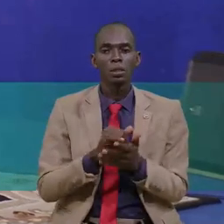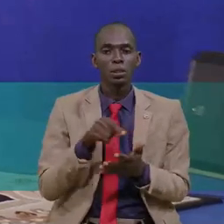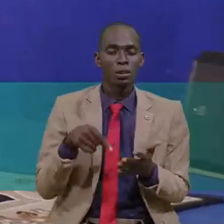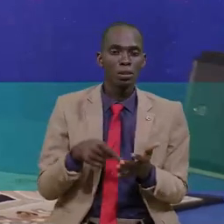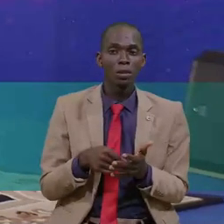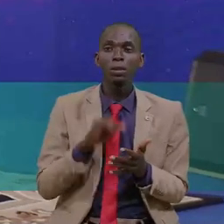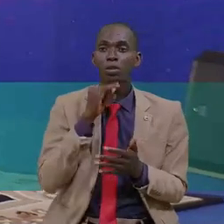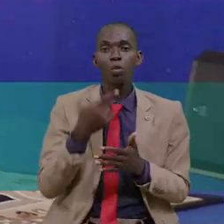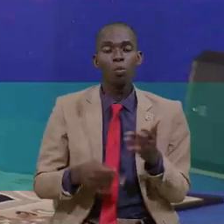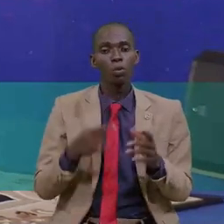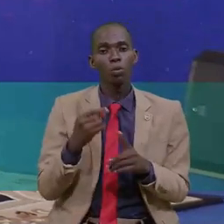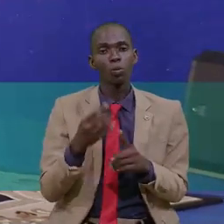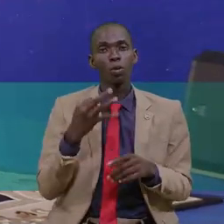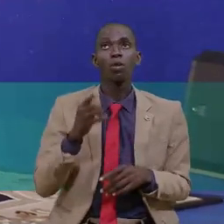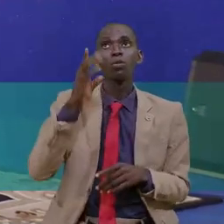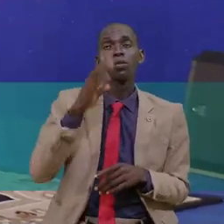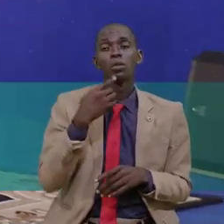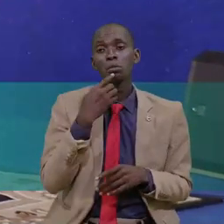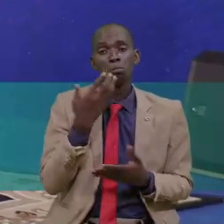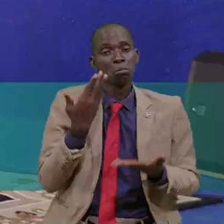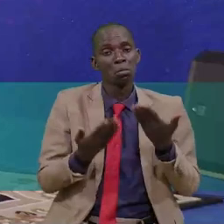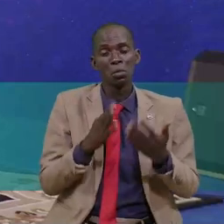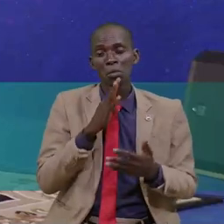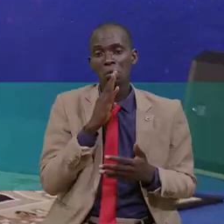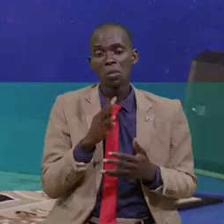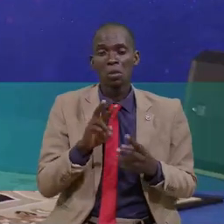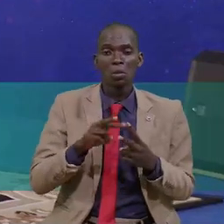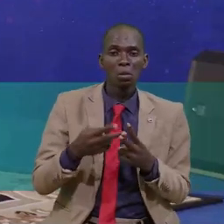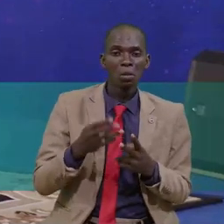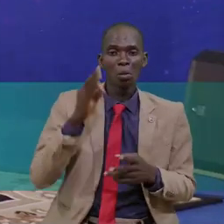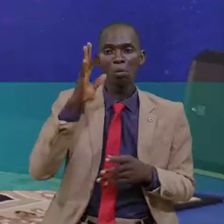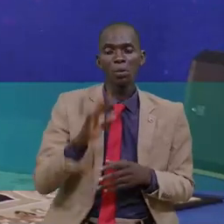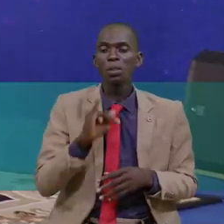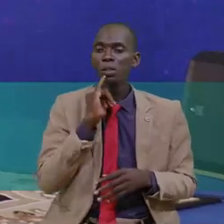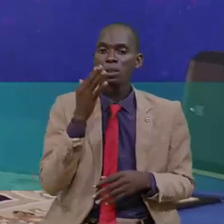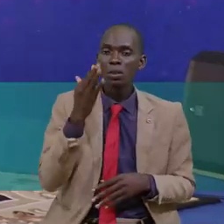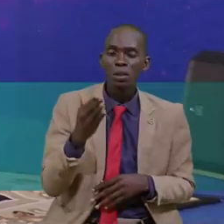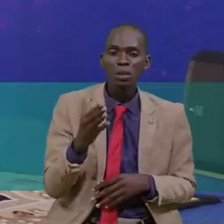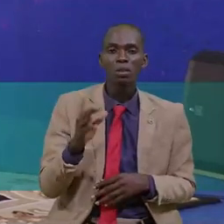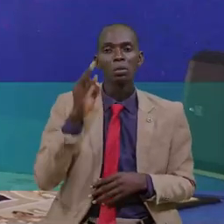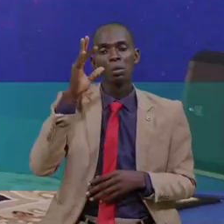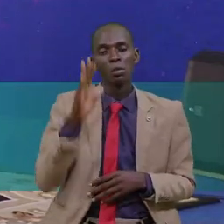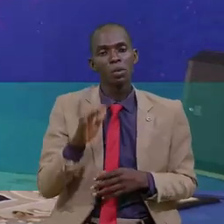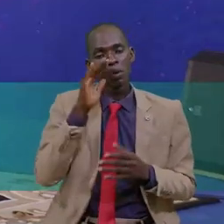Dieu dit, que le pasteur soit là ou pas, que la femme du